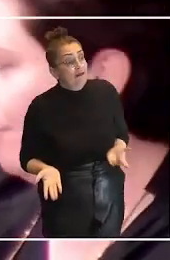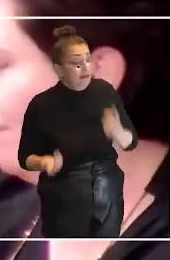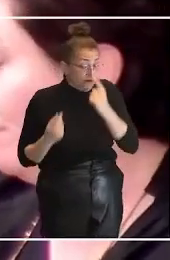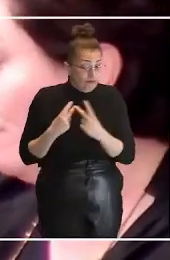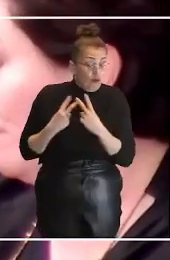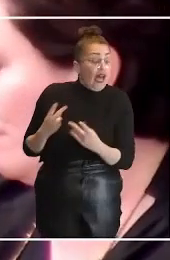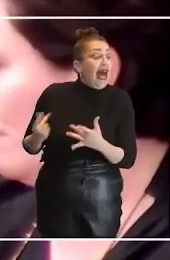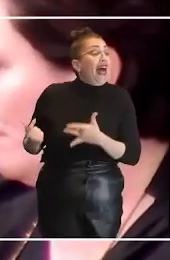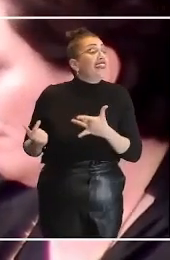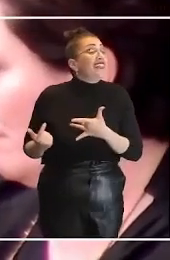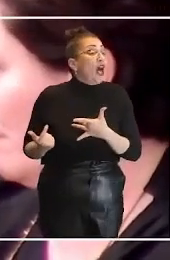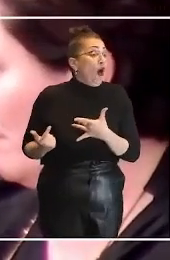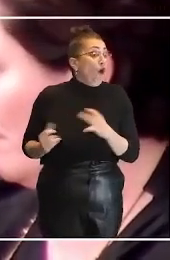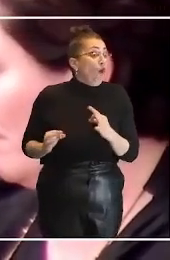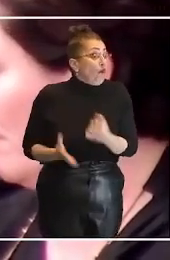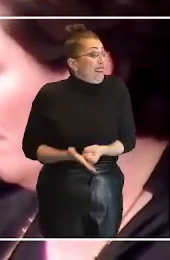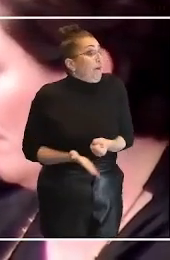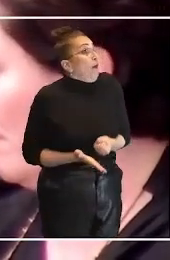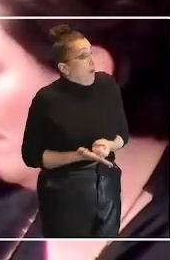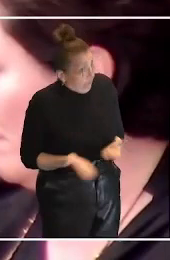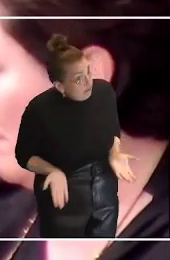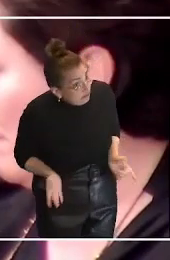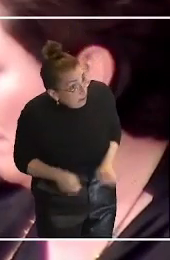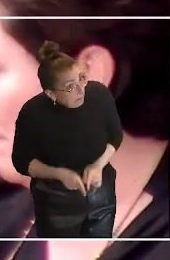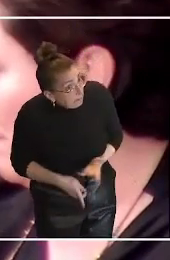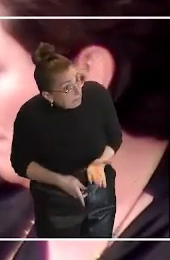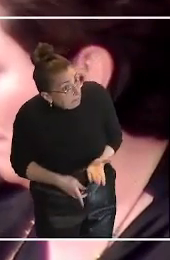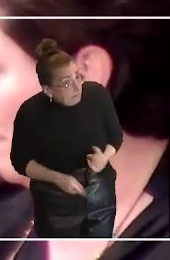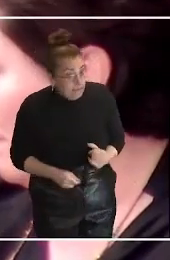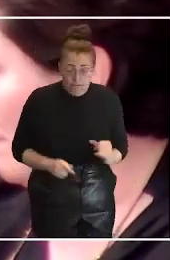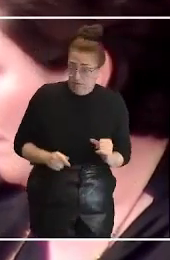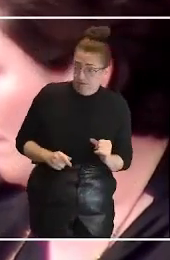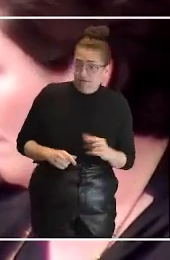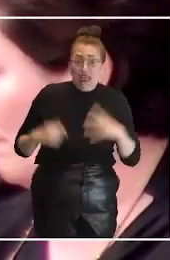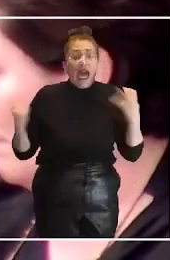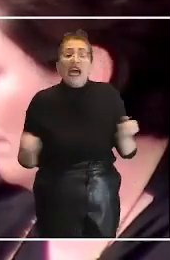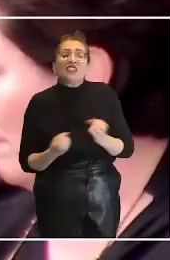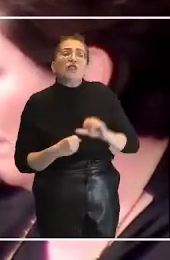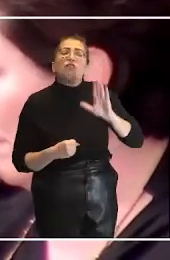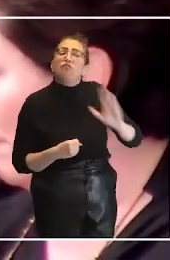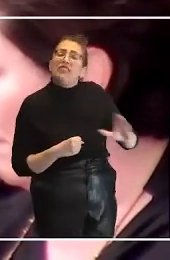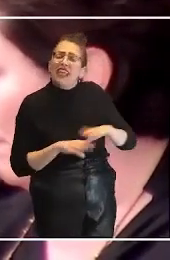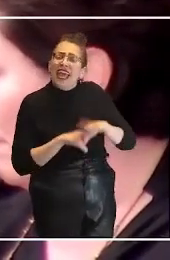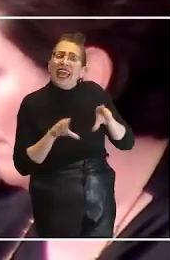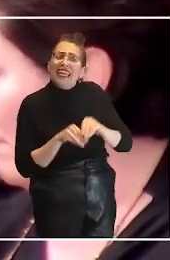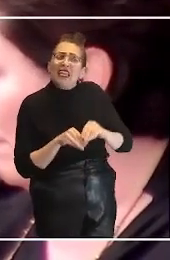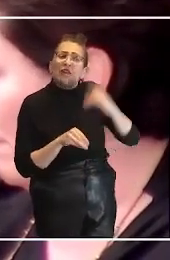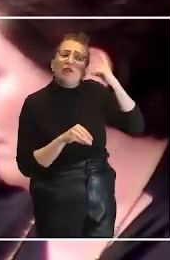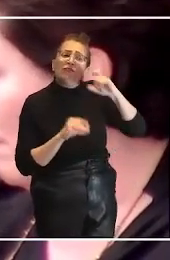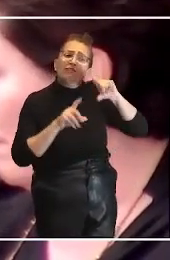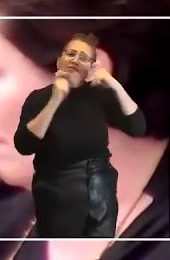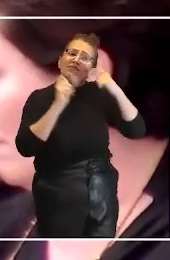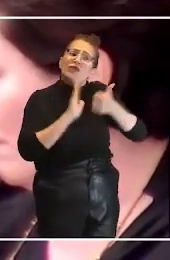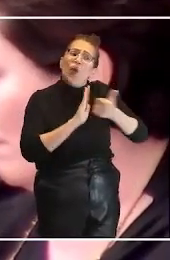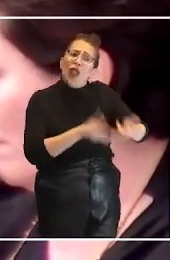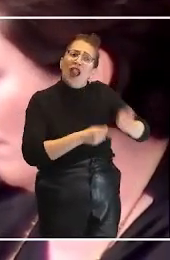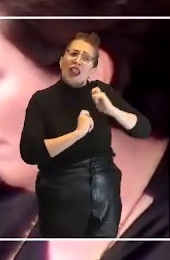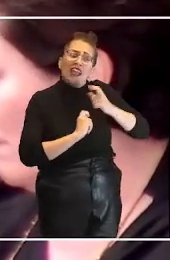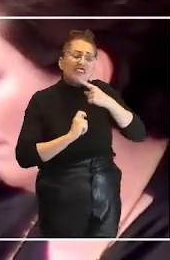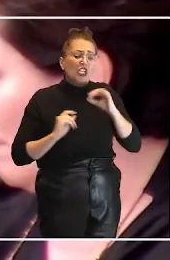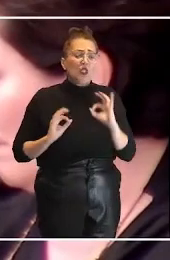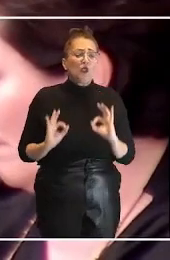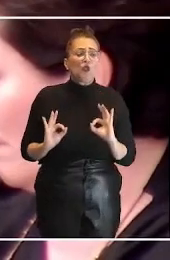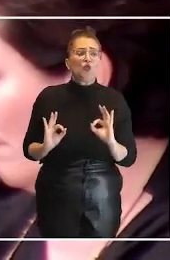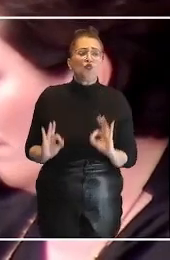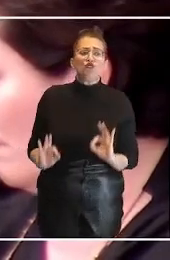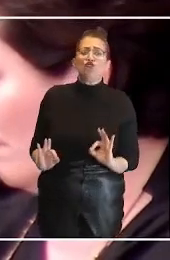Tout ceci est finalement parfaitement cohérent avec l'action globale de votre équipe depuis le début du mandat. Une sobriété dans les mots, dans l'action et